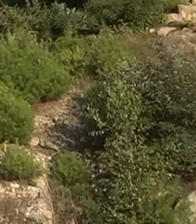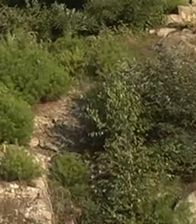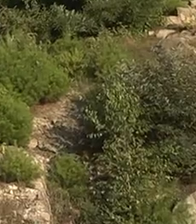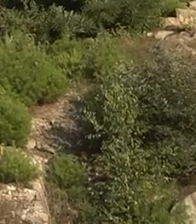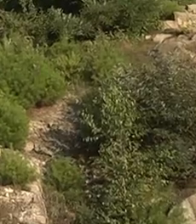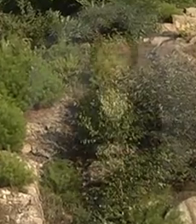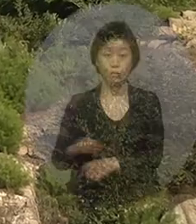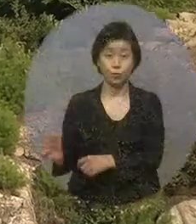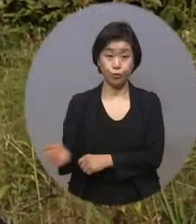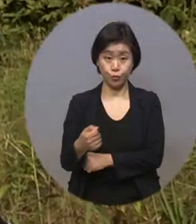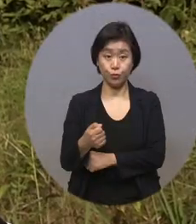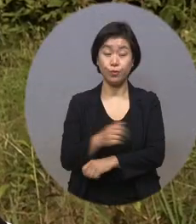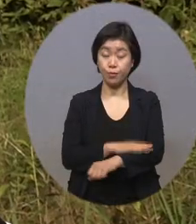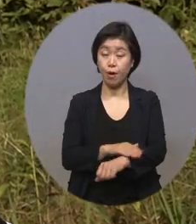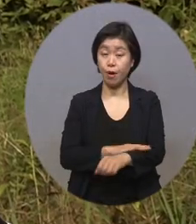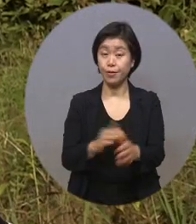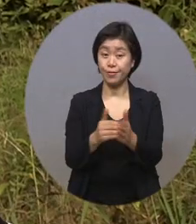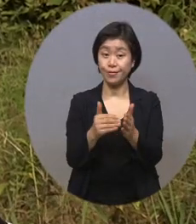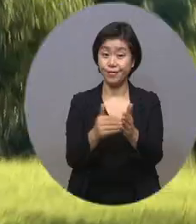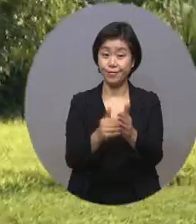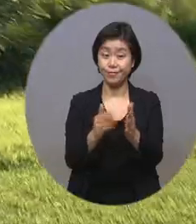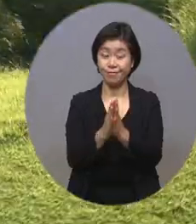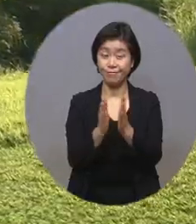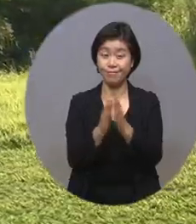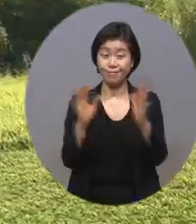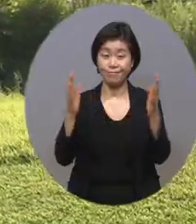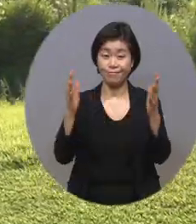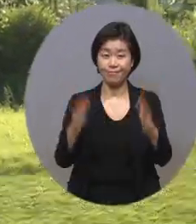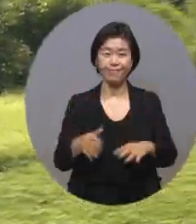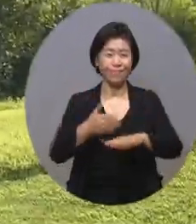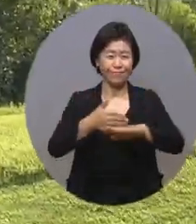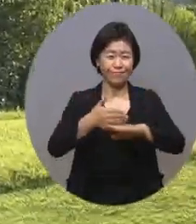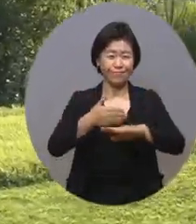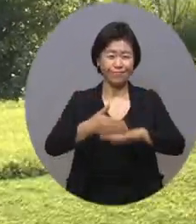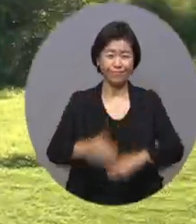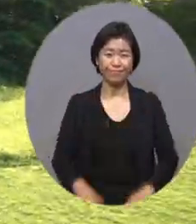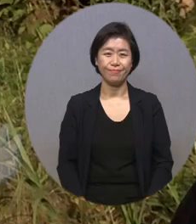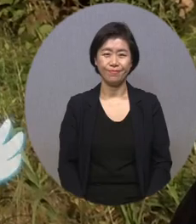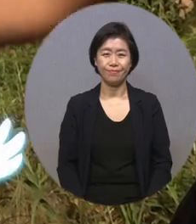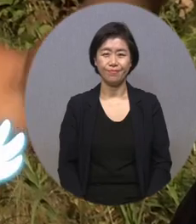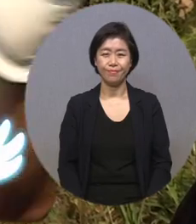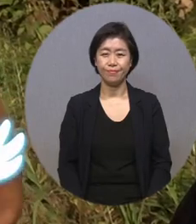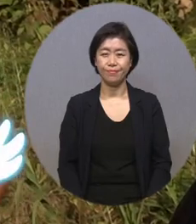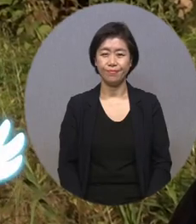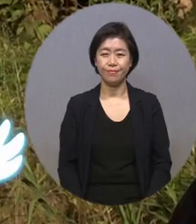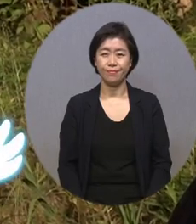굿샷. 굿샷. 굿샷. 감사합니다. 나이스, 나이스.